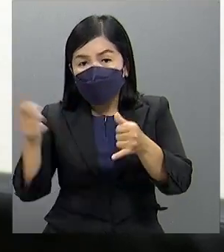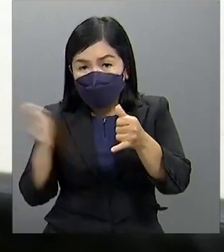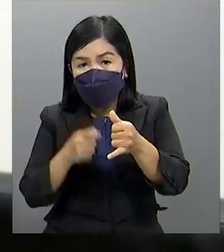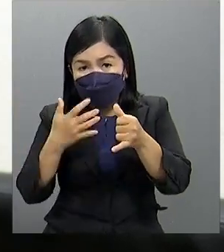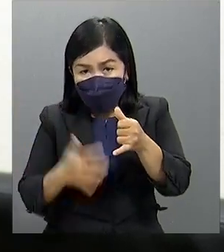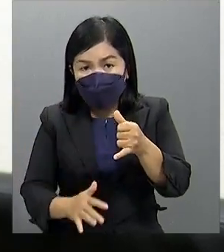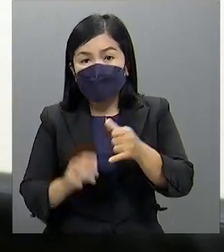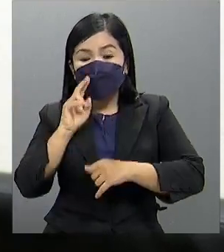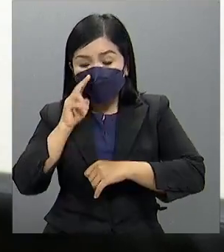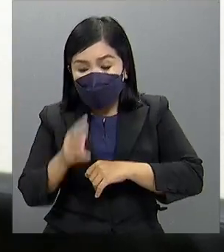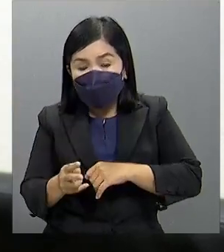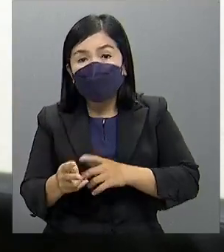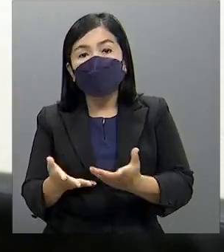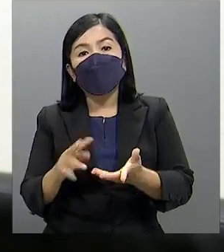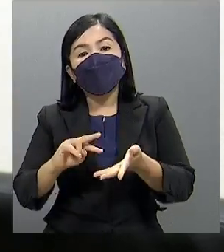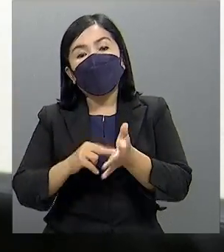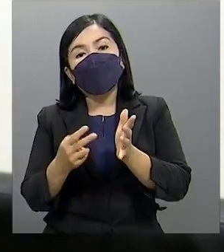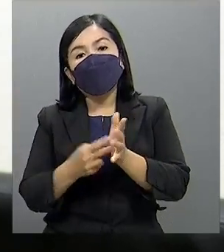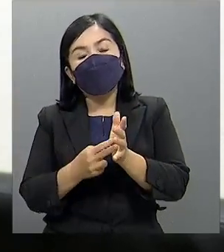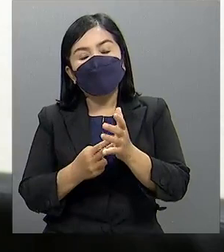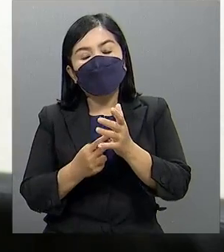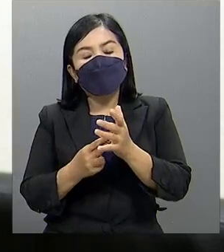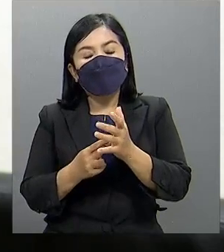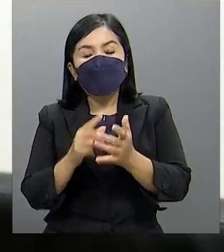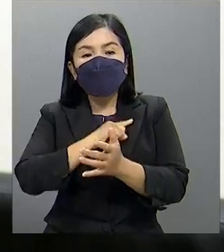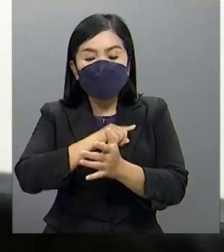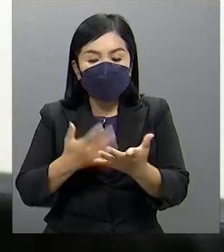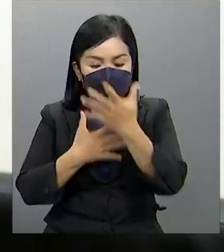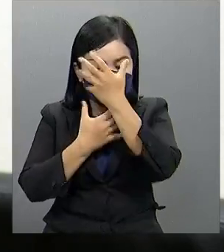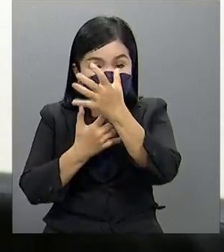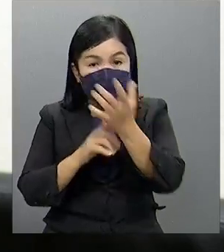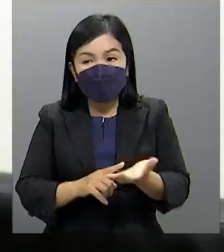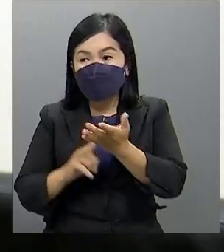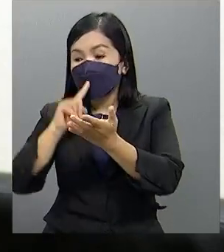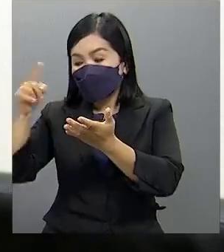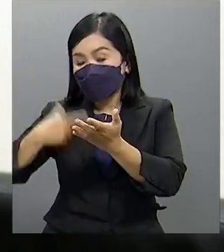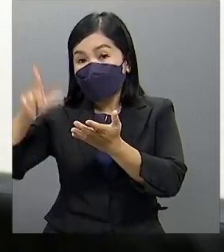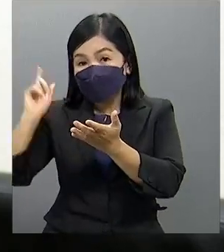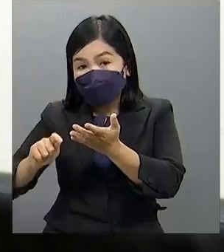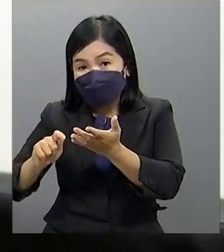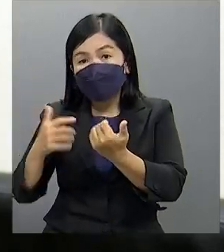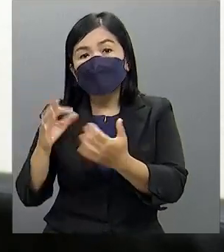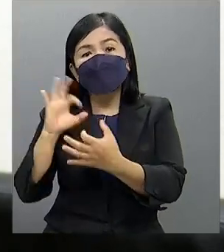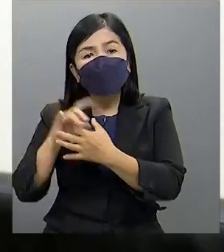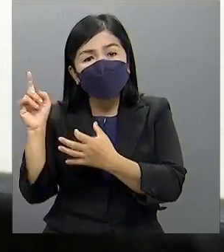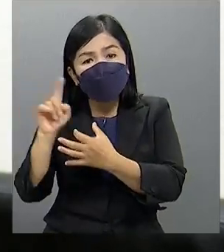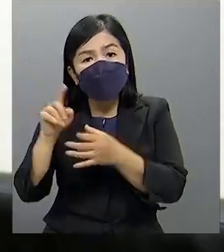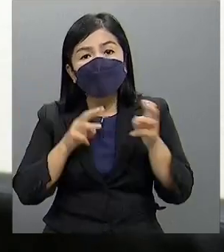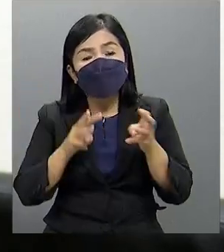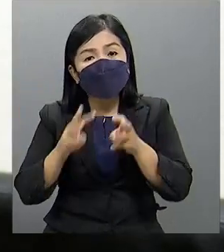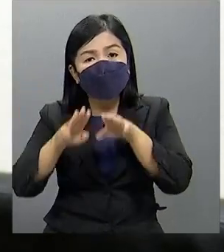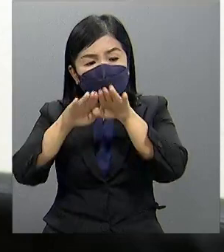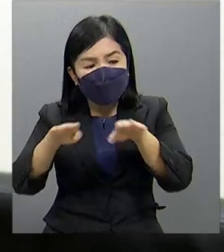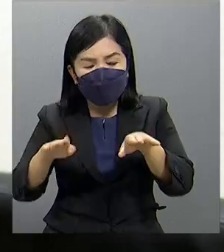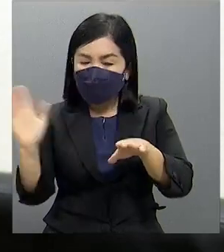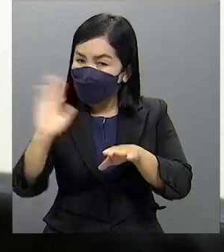าลนะกฎหมายก็ยังบอกว่าเขาก็ยังเป็นเด็กคือถ้ายังเป็นเด็กยังไงเนี่ยนะครับศาลจะเป็นวิธีสำหรับผู้ใหญ่มาใช้กับเด็กเนี่ยไม่ได้เพียงแต่ว่าศาล